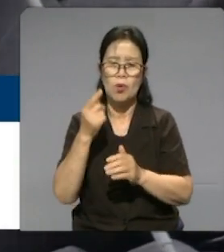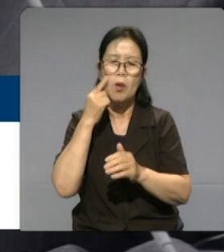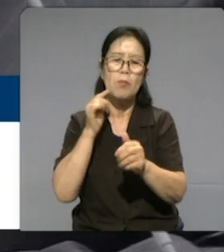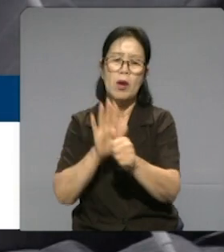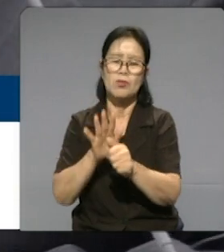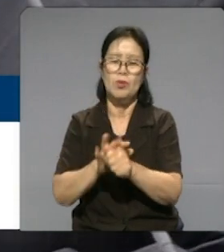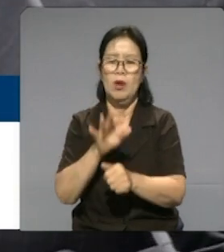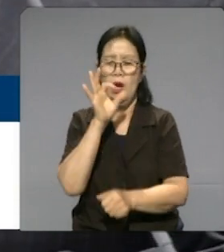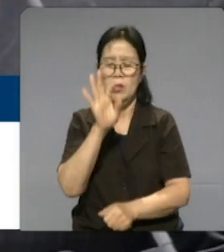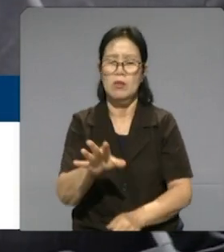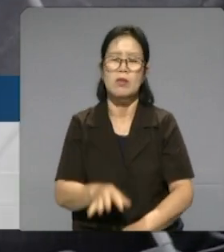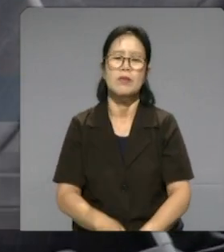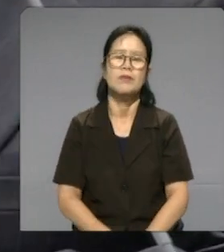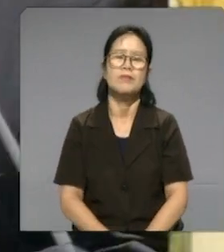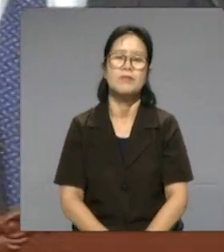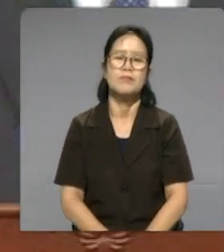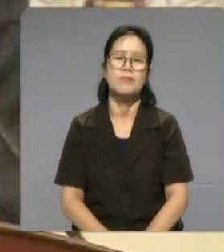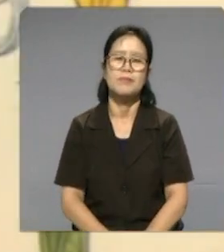여당 대표라도 못 봐주겠다.